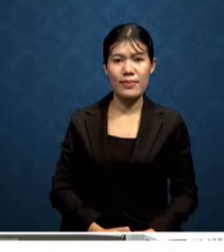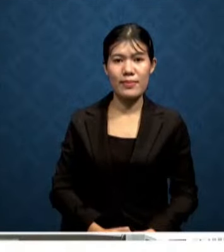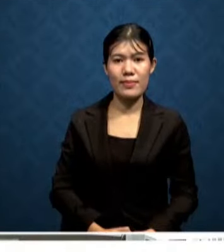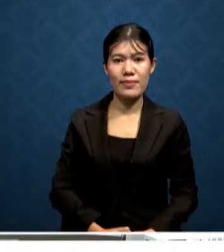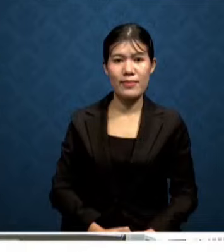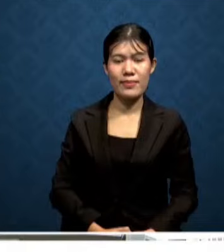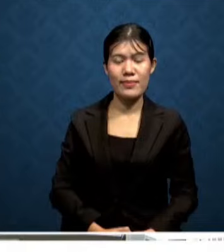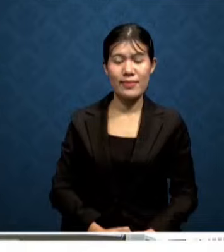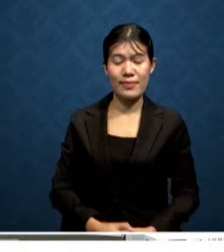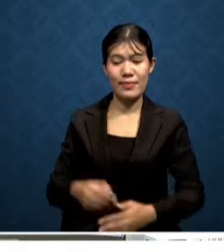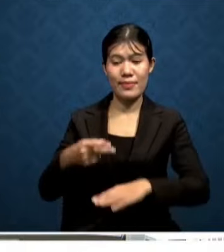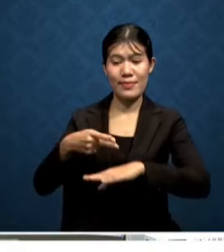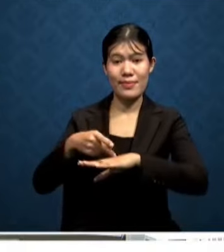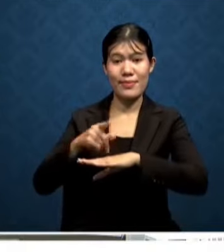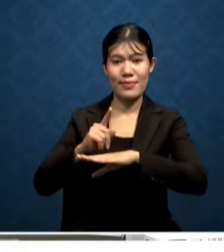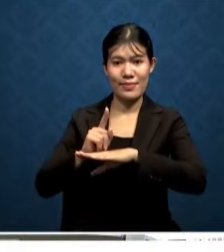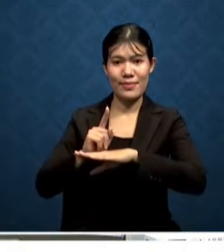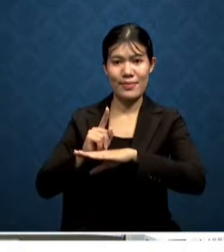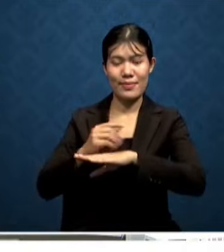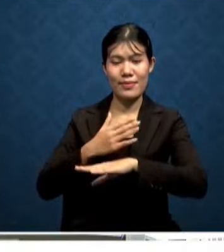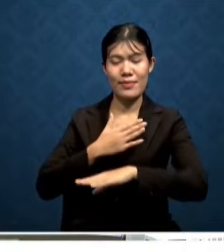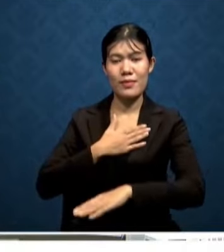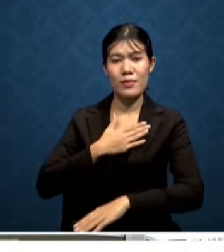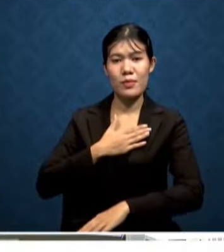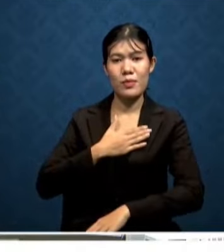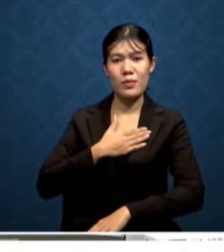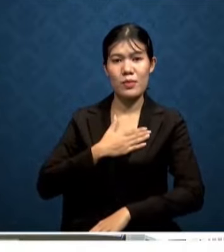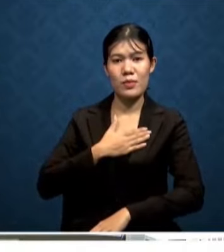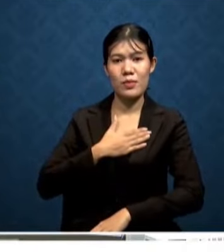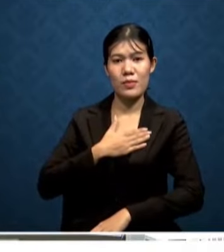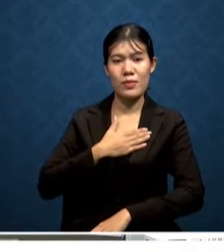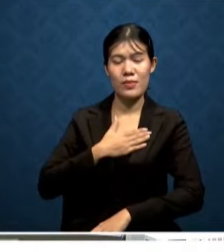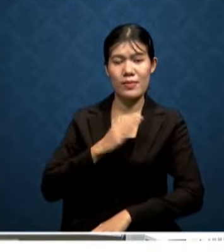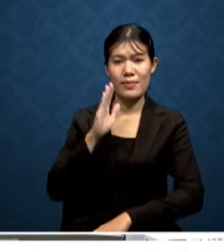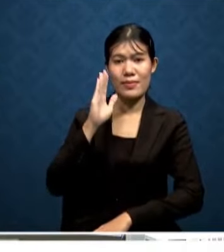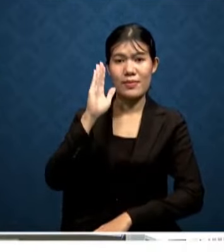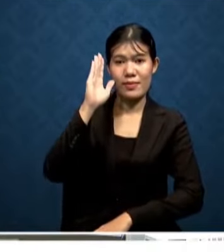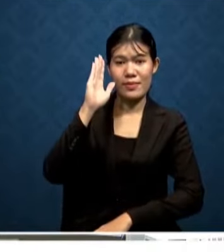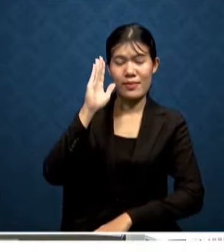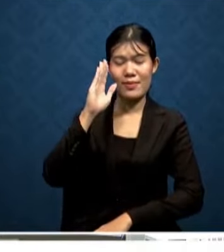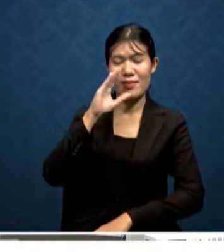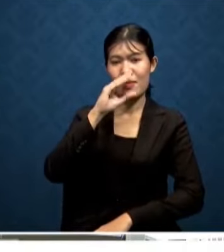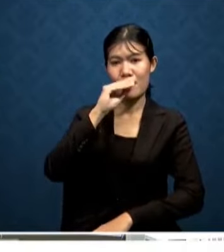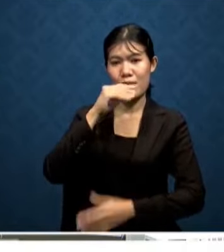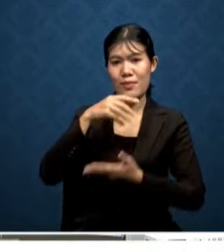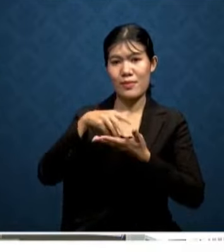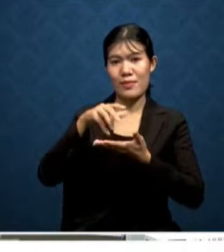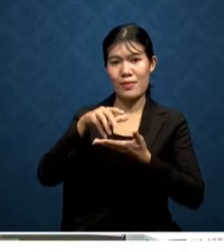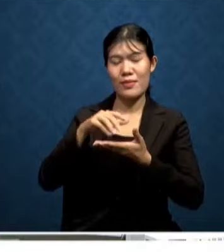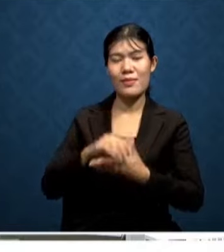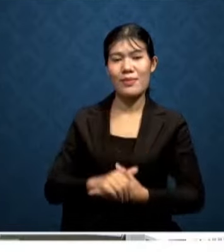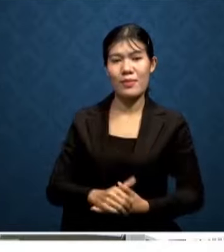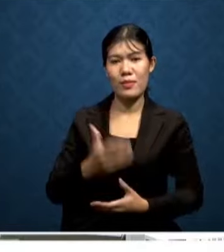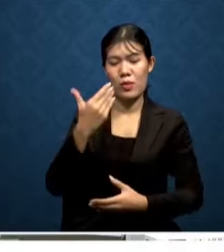ท่านประธานที่เคารพครับผมสรชาติขอแสดงตนในวาจาครับเนื่องจากว่าบัตรใช้ไม่ได้ครับ